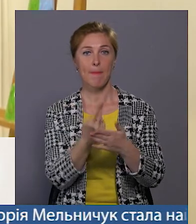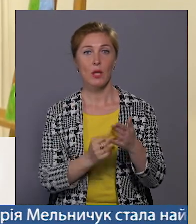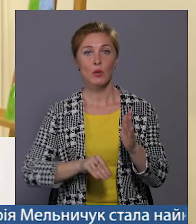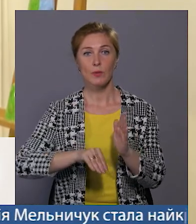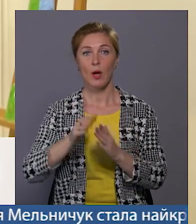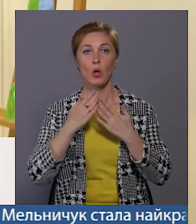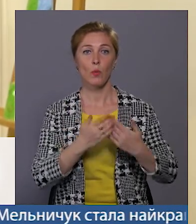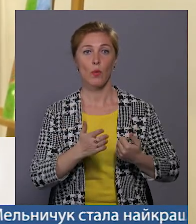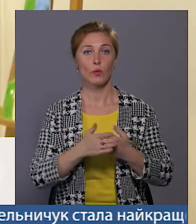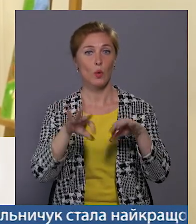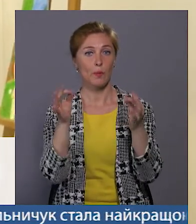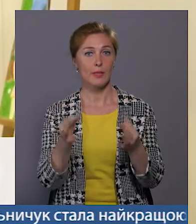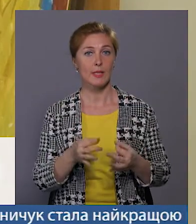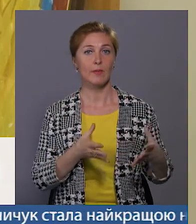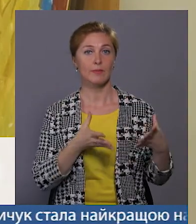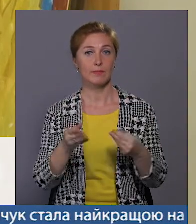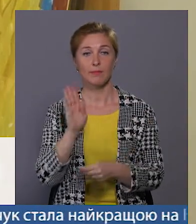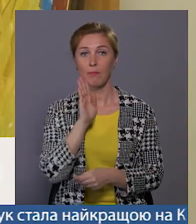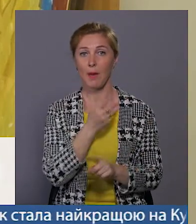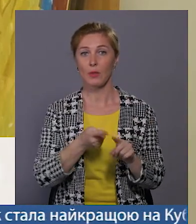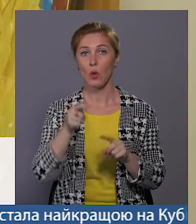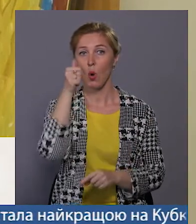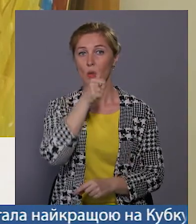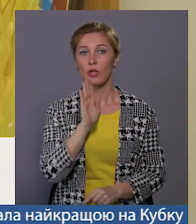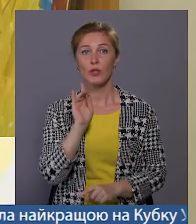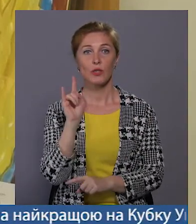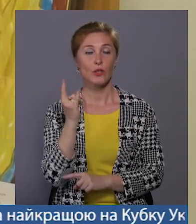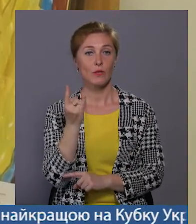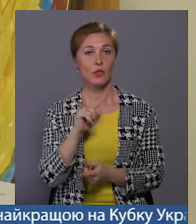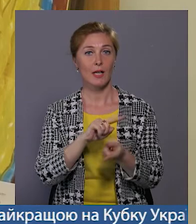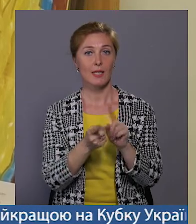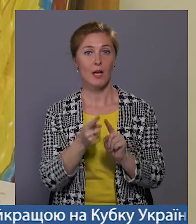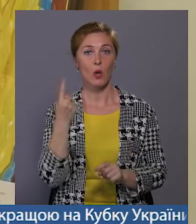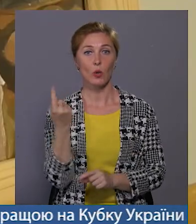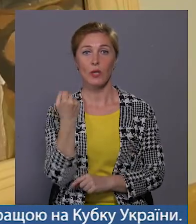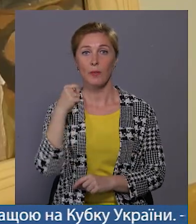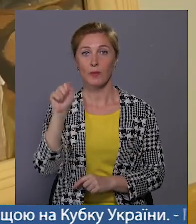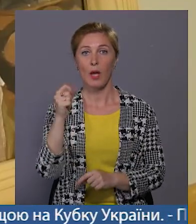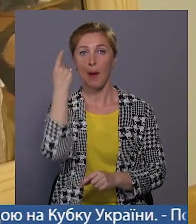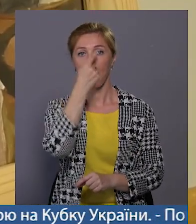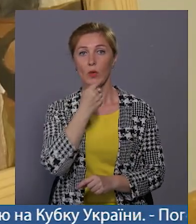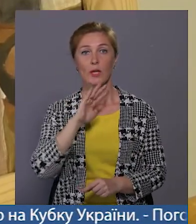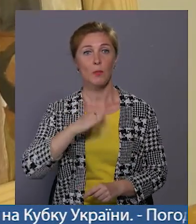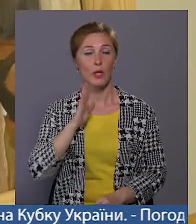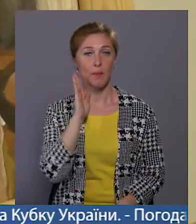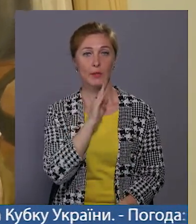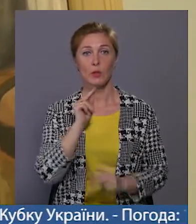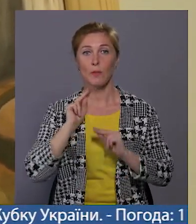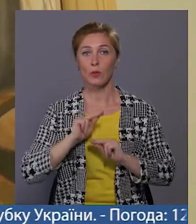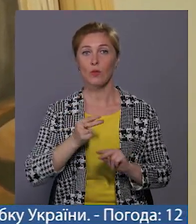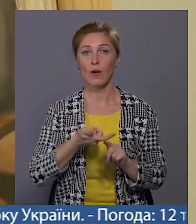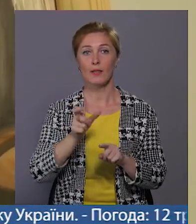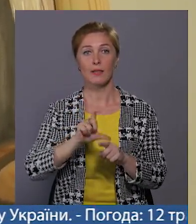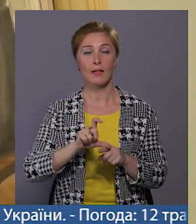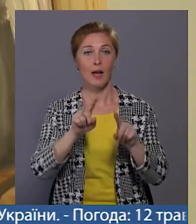до мистецтва привила саме мама. Цьогоріч дівчинка стала однією з переможниць конкурсу «Портрет моєї матусі». Працювати над картиною